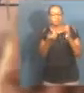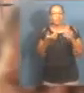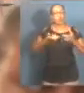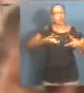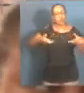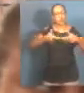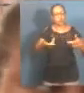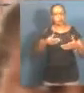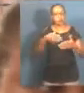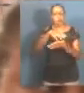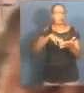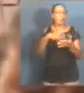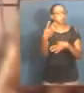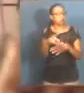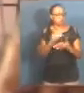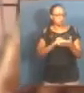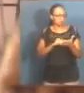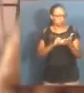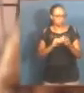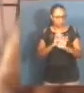C'est écrit dans son rapport.